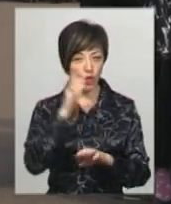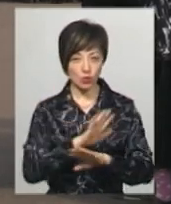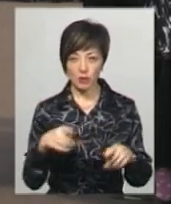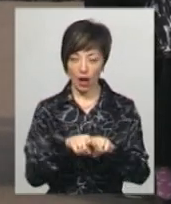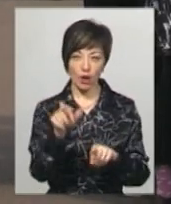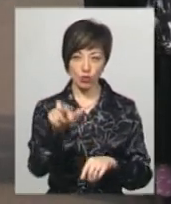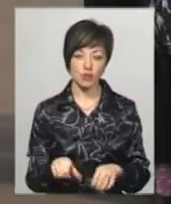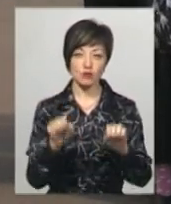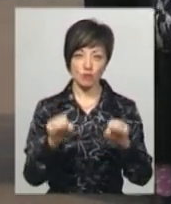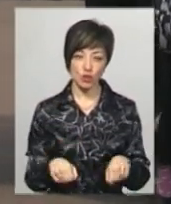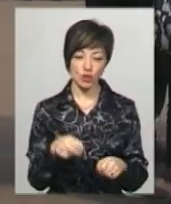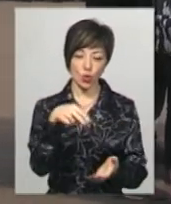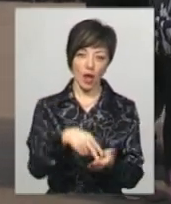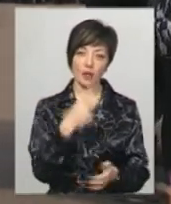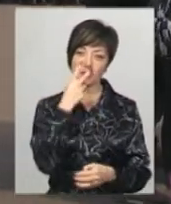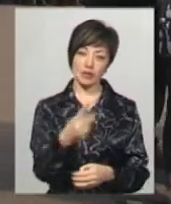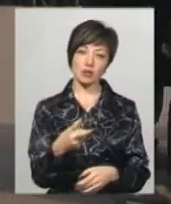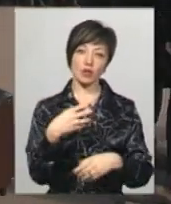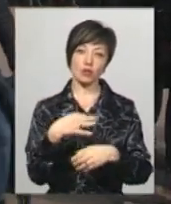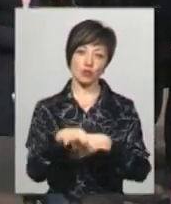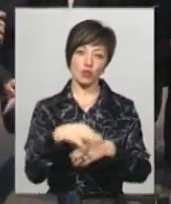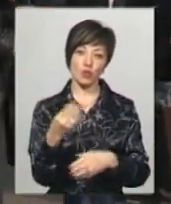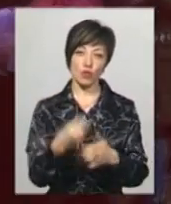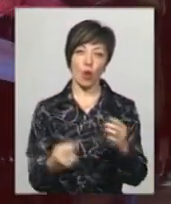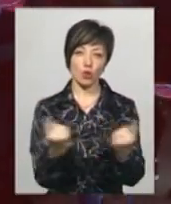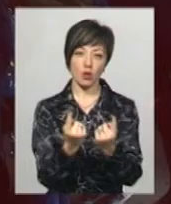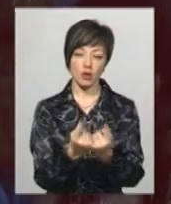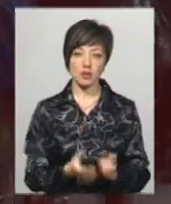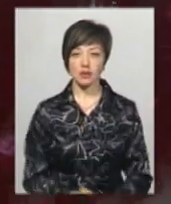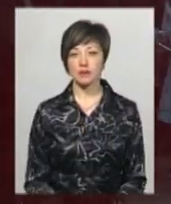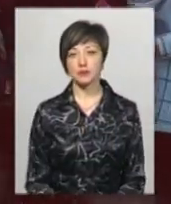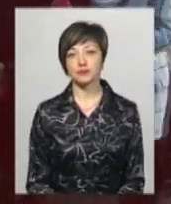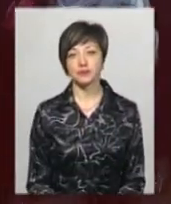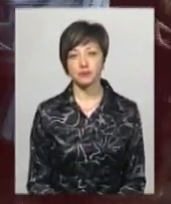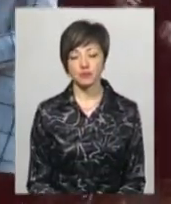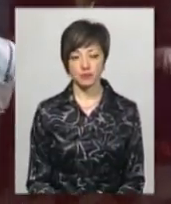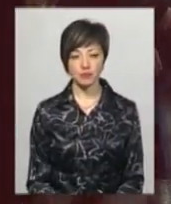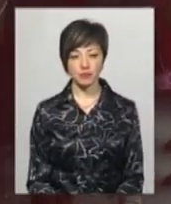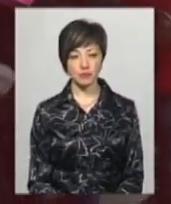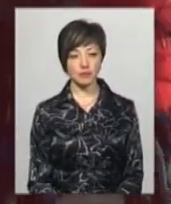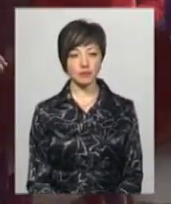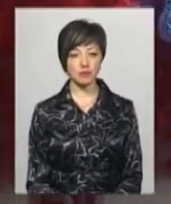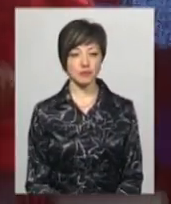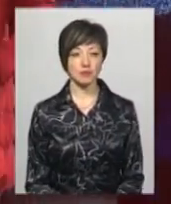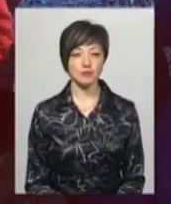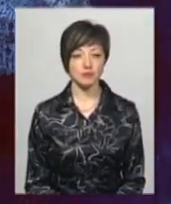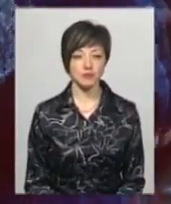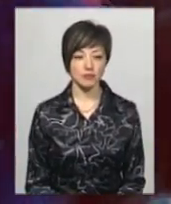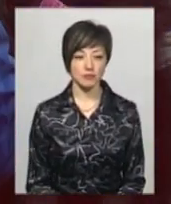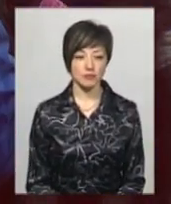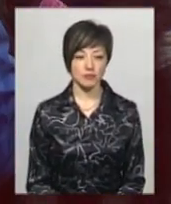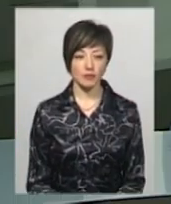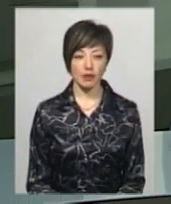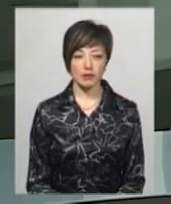така людина, вона зможе просто стояти і дивитися, як цькують її однокласника. Анастасія Олексюк, Іван Мовчан, Андрій Гуманний. Новини Поділля-Центр.